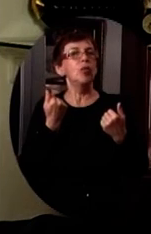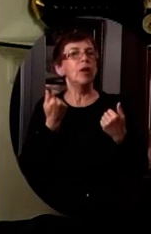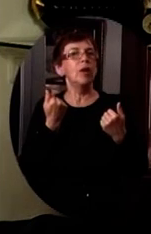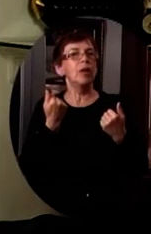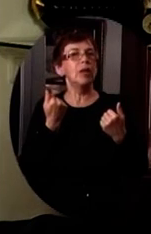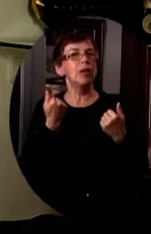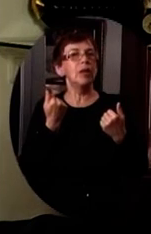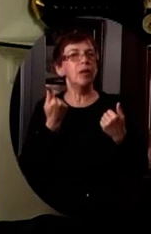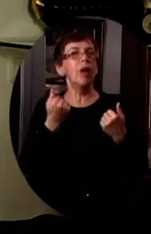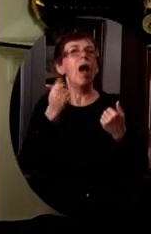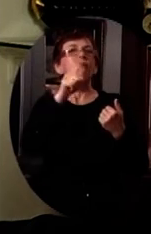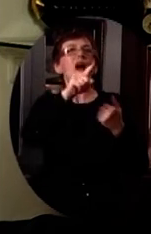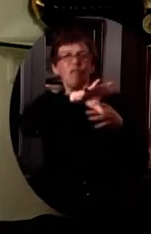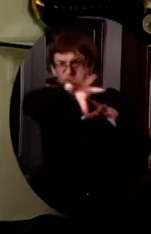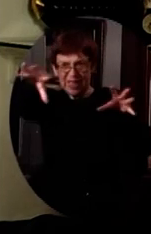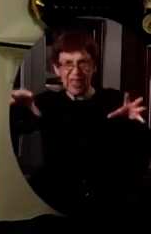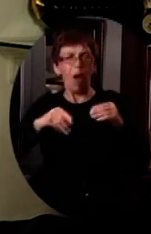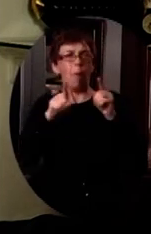לא היו להם ילדים.